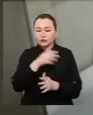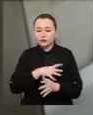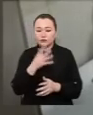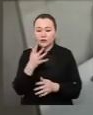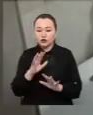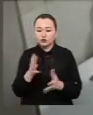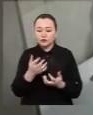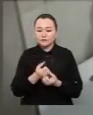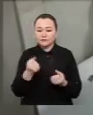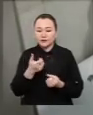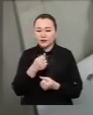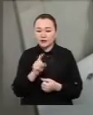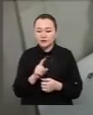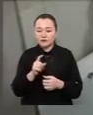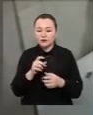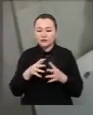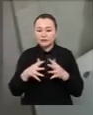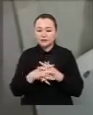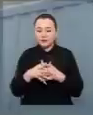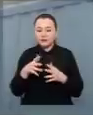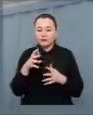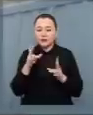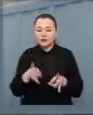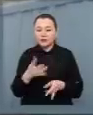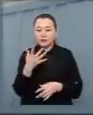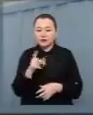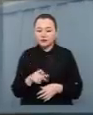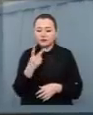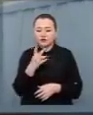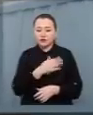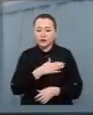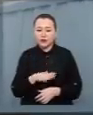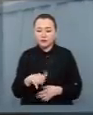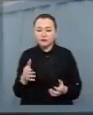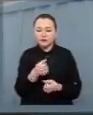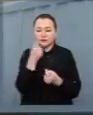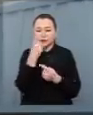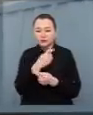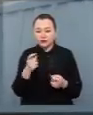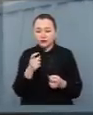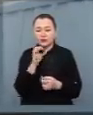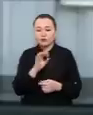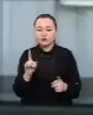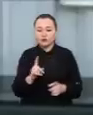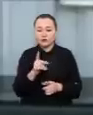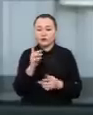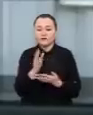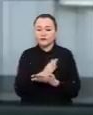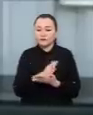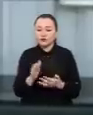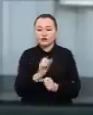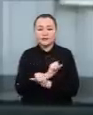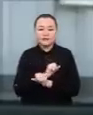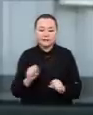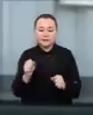5 случаев вспышек газовоздушной смеси. Пострадали 5 человек, 2 погибли. Спасатели предупреждают о том, чего категорически